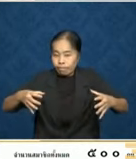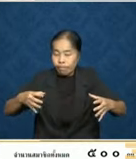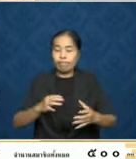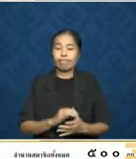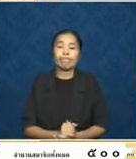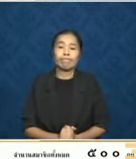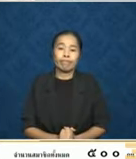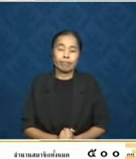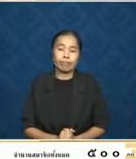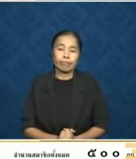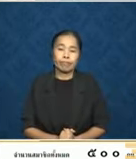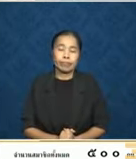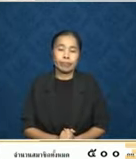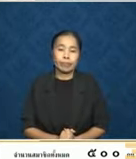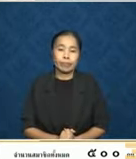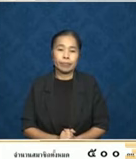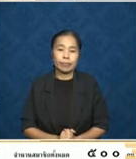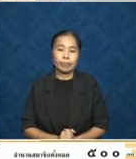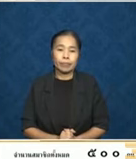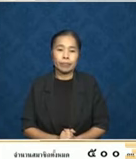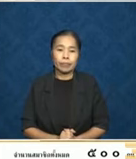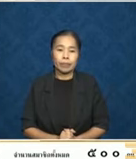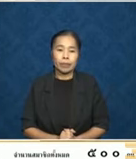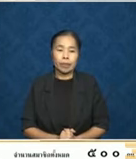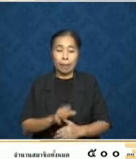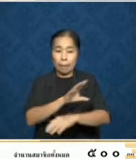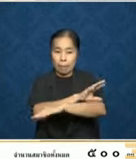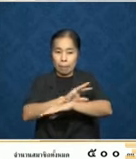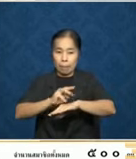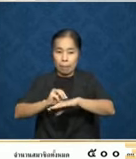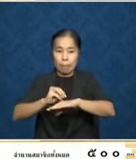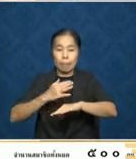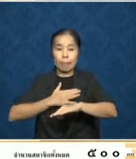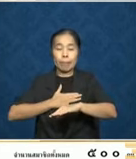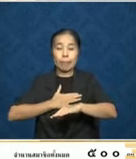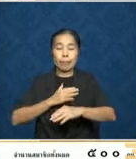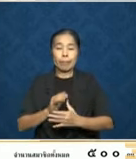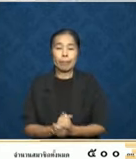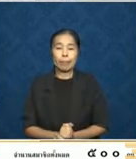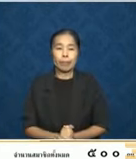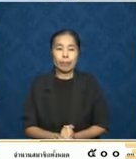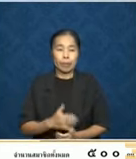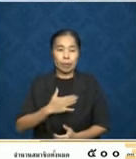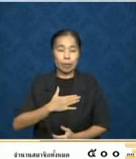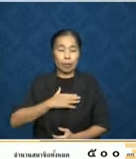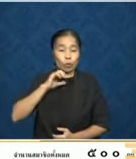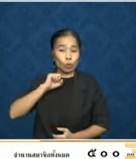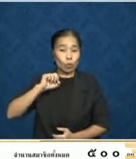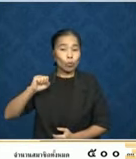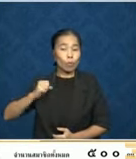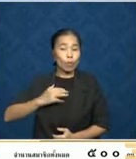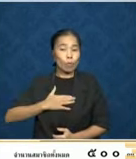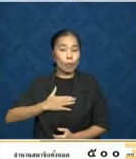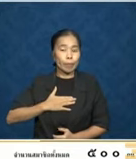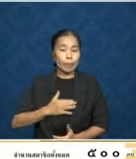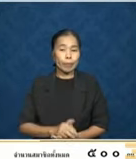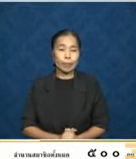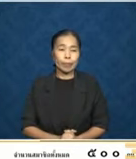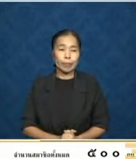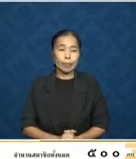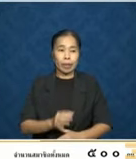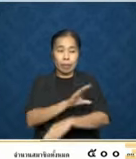มขอพูดถึงจังหวัดมหาสารคามนะครับซึ่งผมเป็นส.ส.จังหวัดมหาสารคามมหาสารค